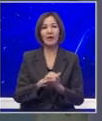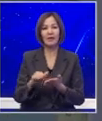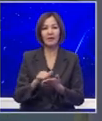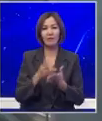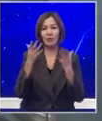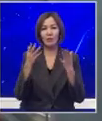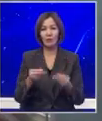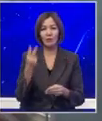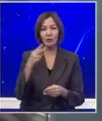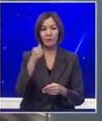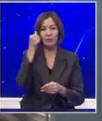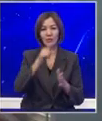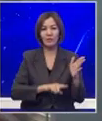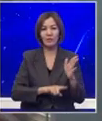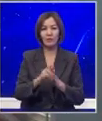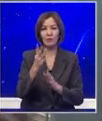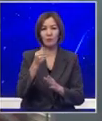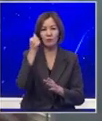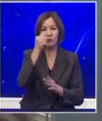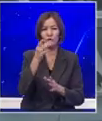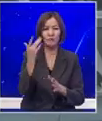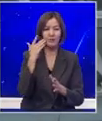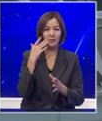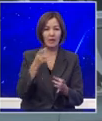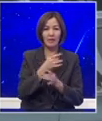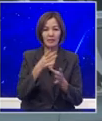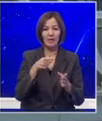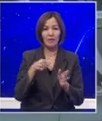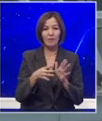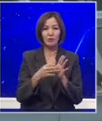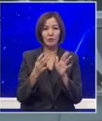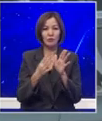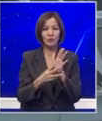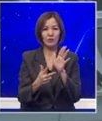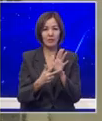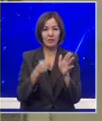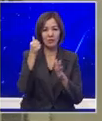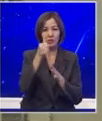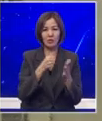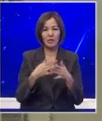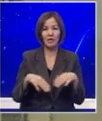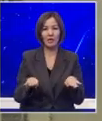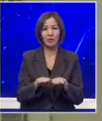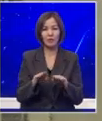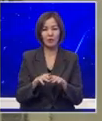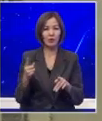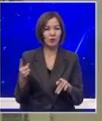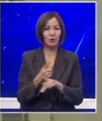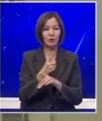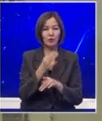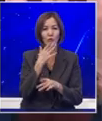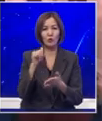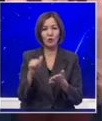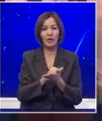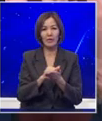2020 жылдан бастап, 3 жылдан бері аталып өтіп келеді. Айта кетсек, 1998 жылы дәл осы күні елімізде тұңғыш рет